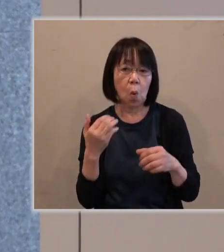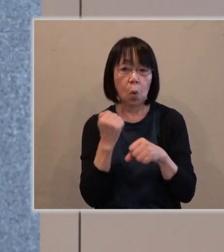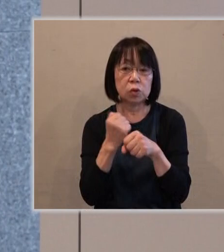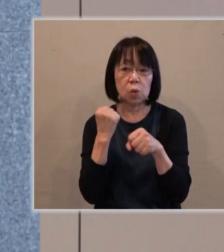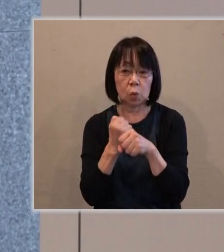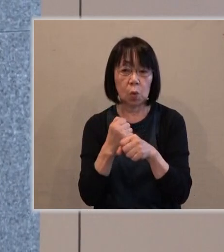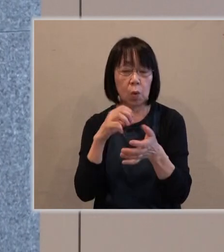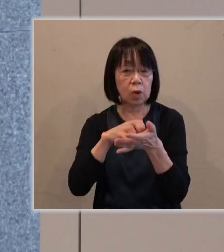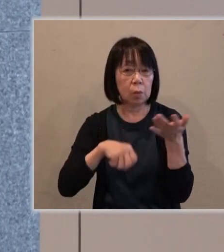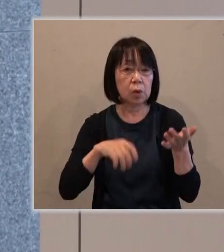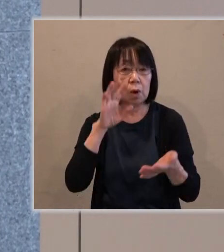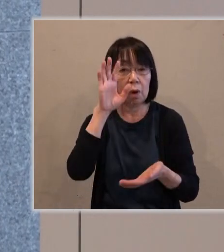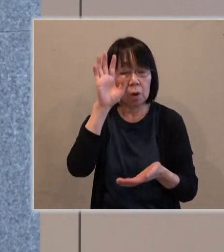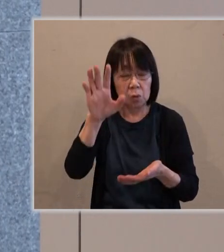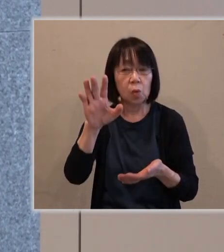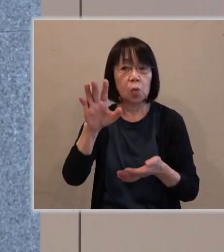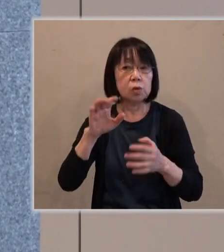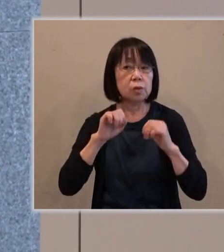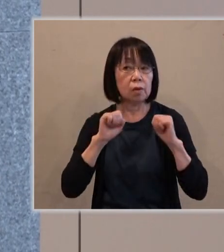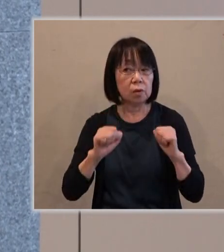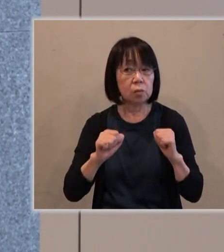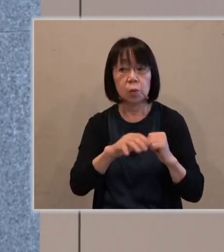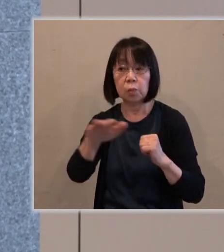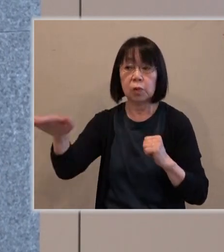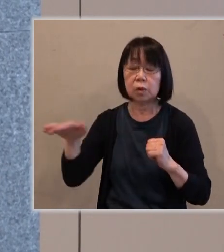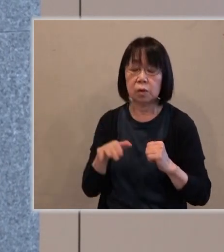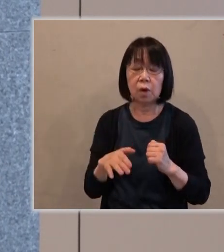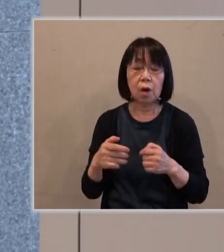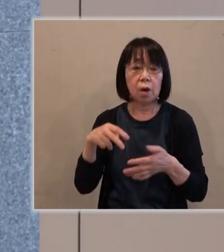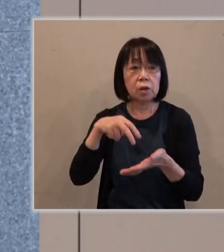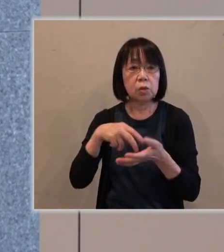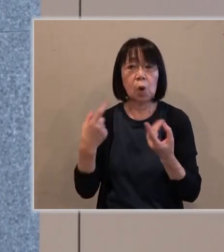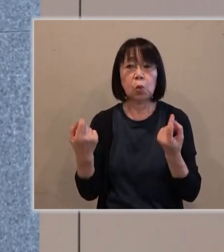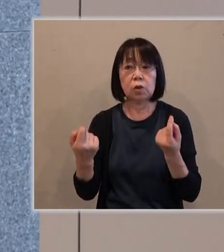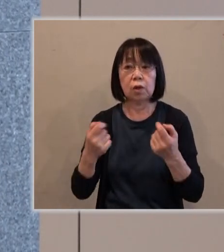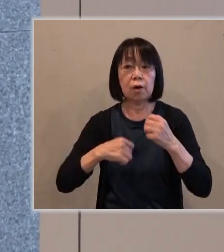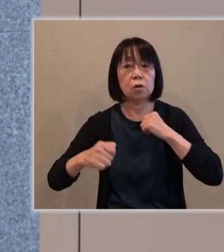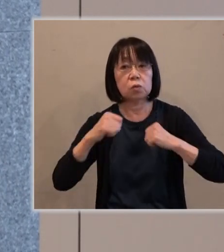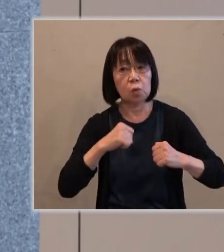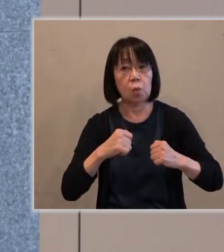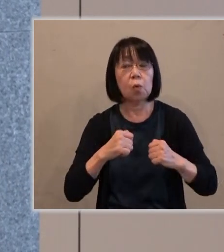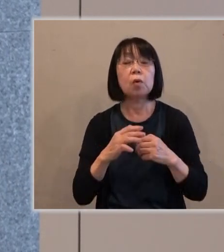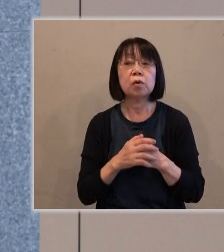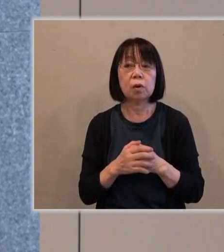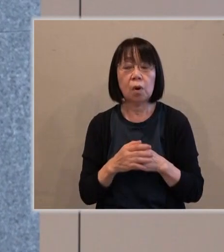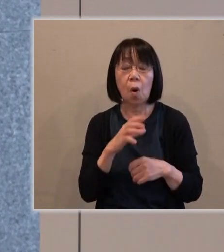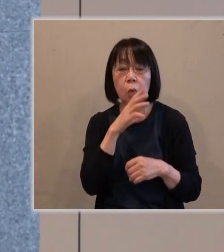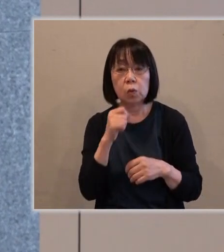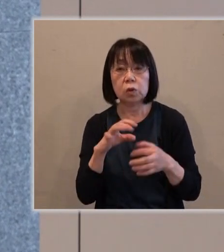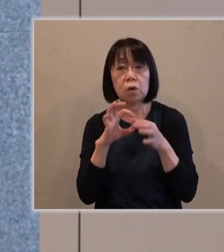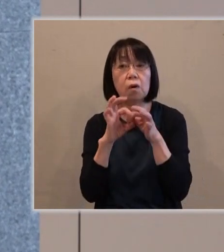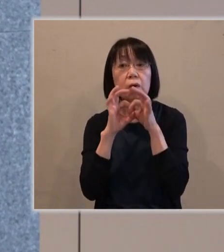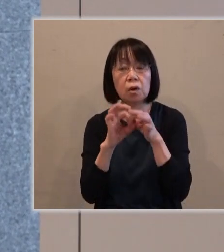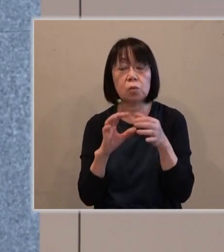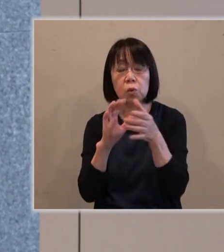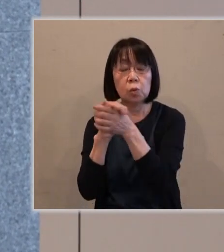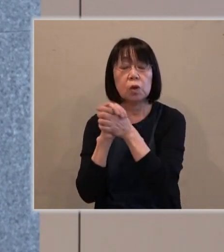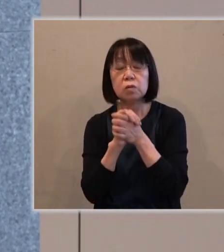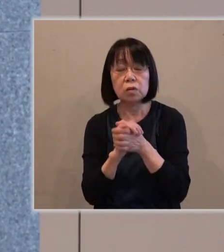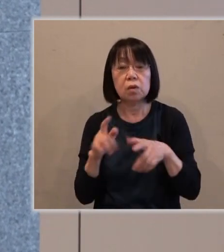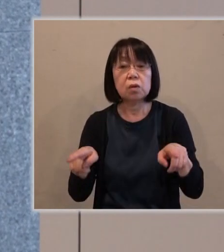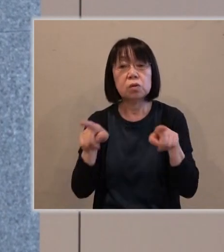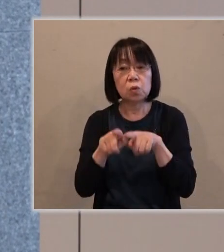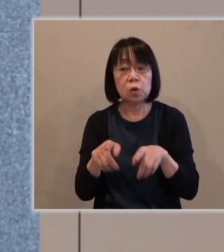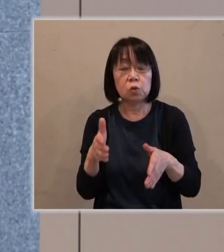ただみんな同じ立場で一緒に活動するんですね。なので世代を超えて友達になって一緒にあのスポーツ観戦に行ったりとかし